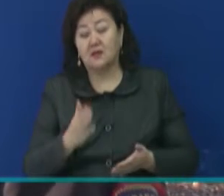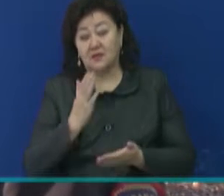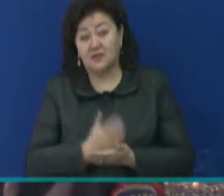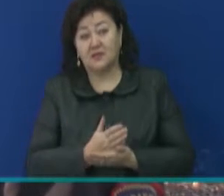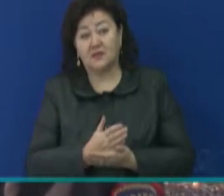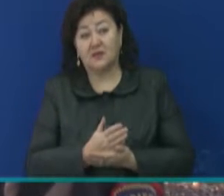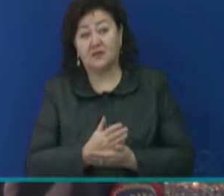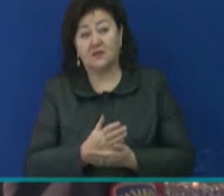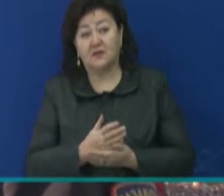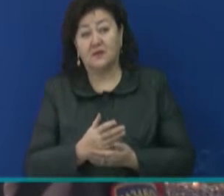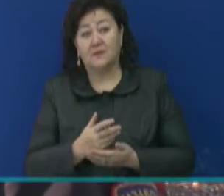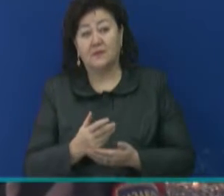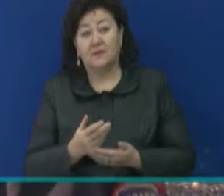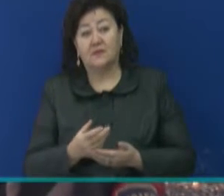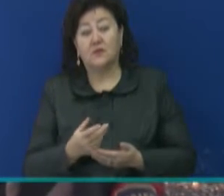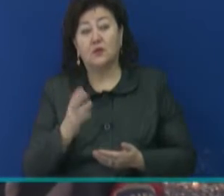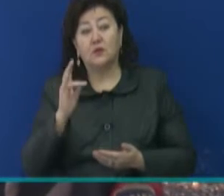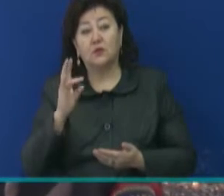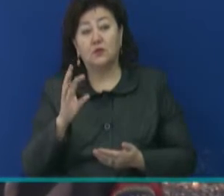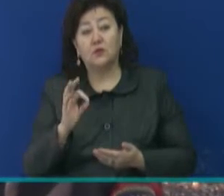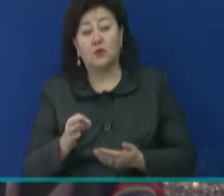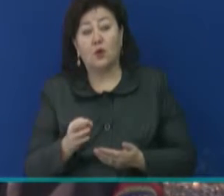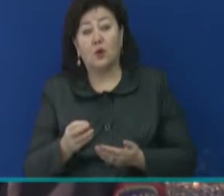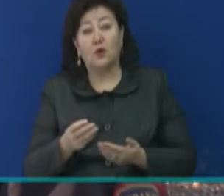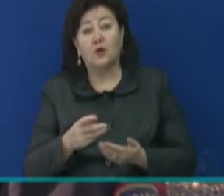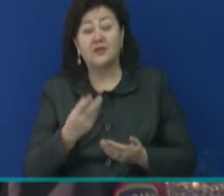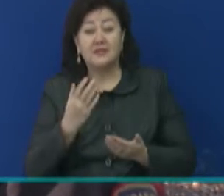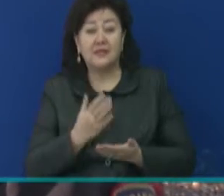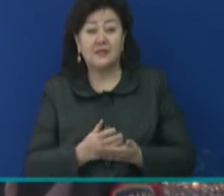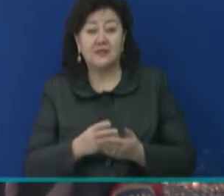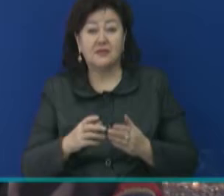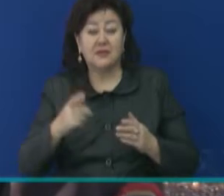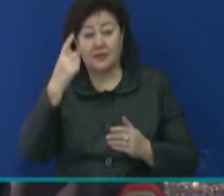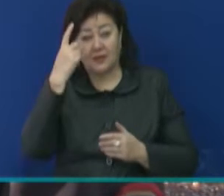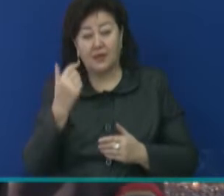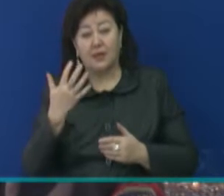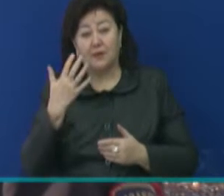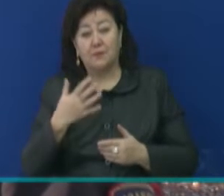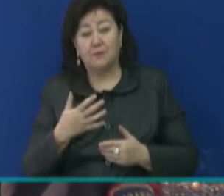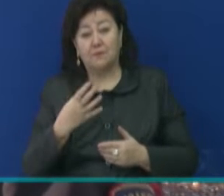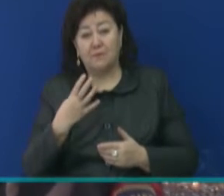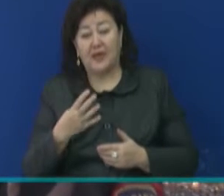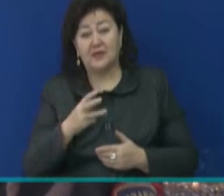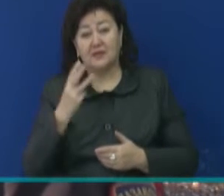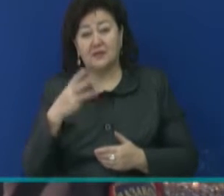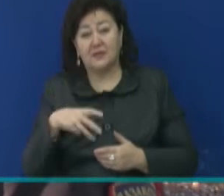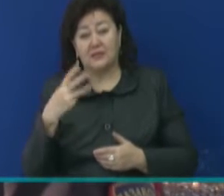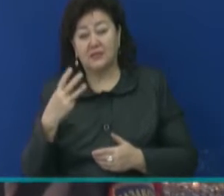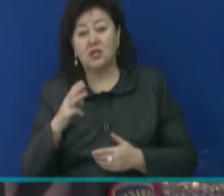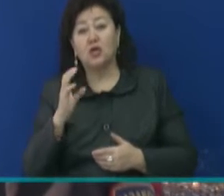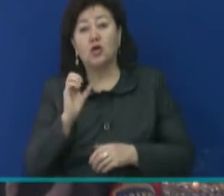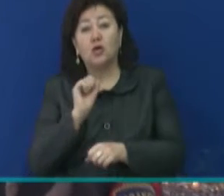фиксация нарушений не будет Однако при наличии соответствующих дорожных знаков таких как 5,33 стоп линия на перекрестках